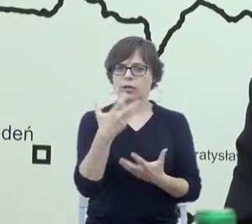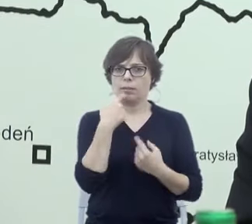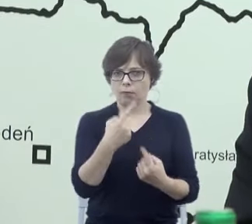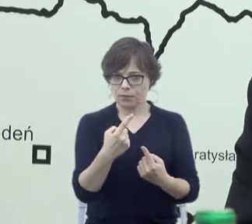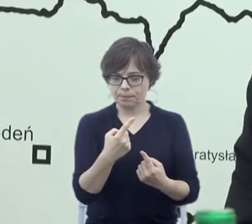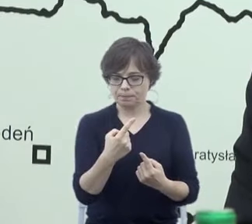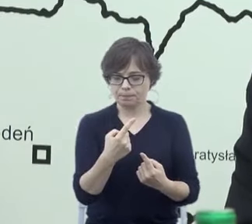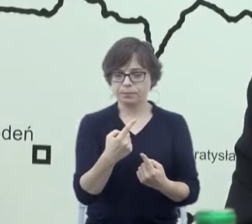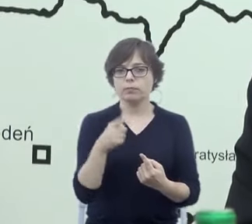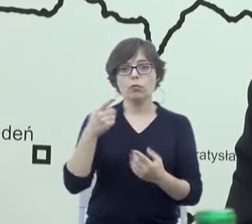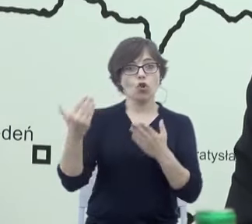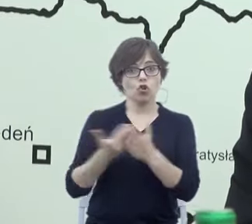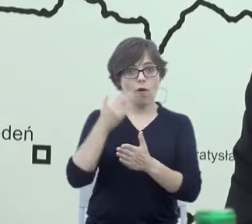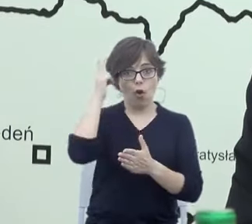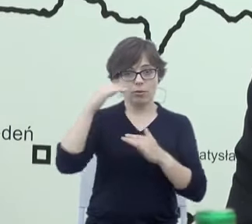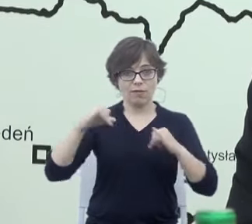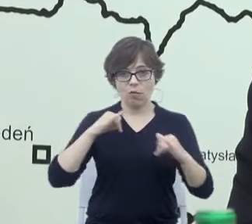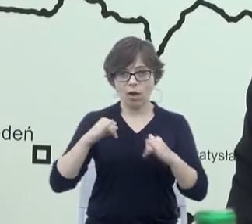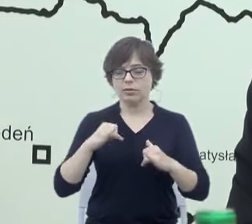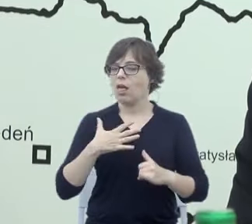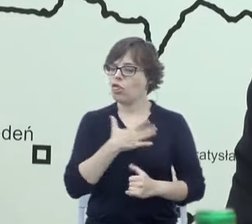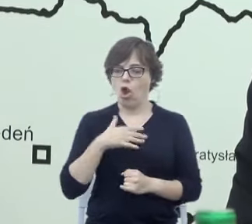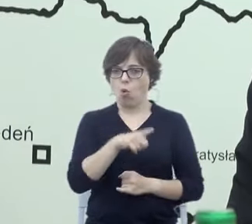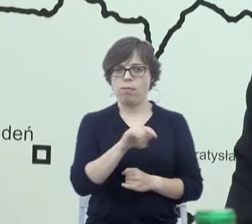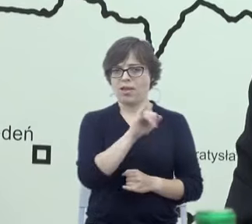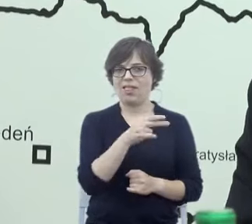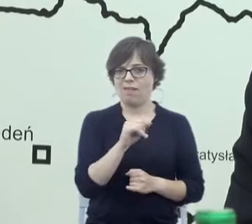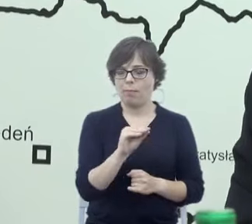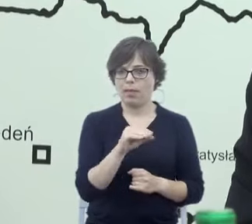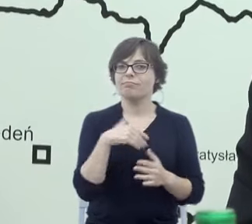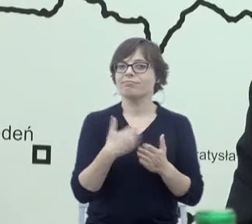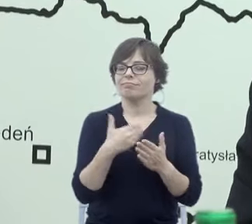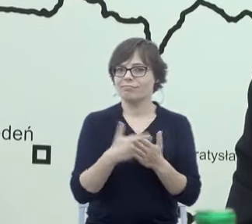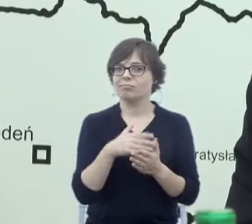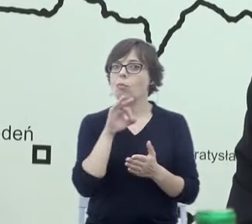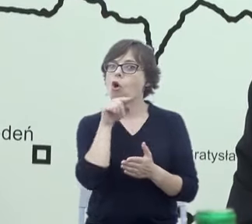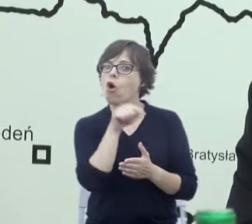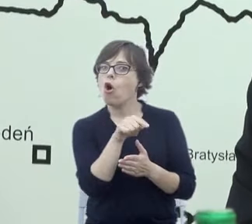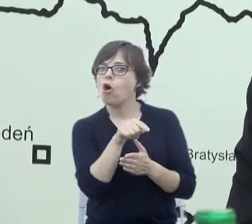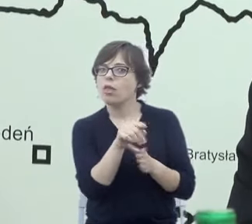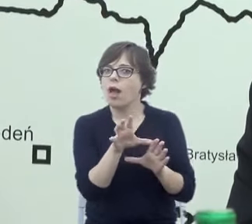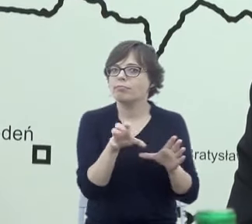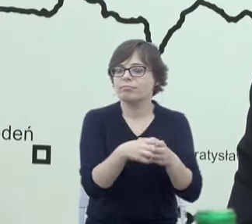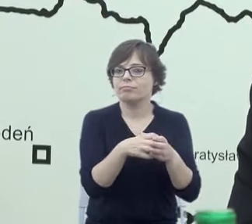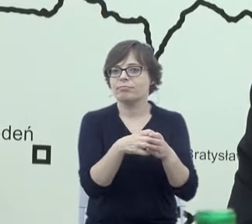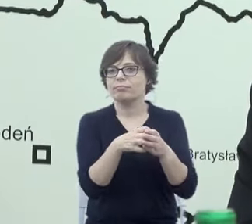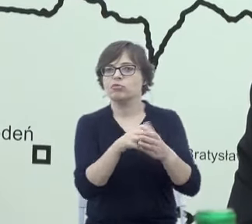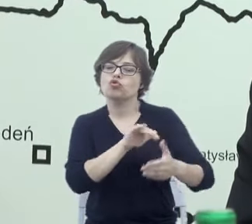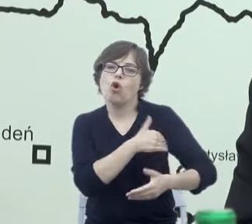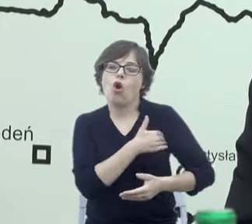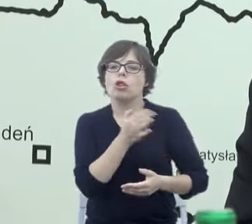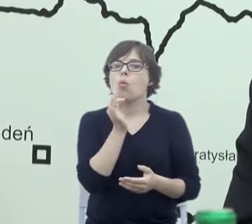bardzo, ta nowa komunistyczna, nie lubiła Jedwabnego, gdyż tam zawiązała się taka szkolna,